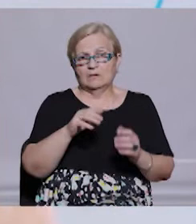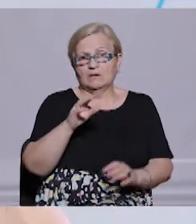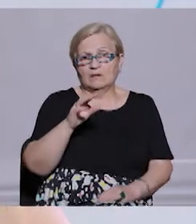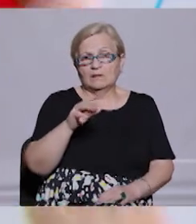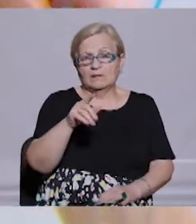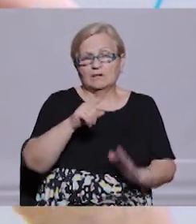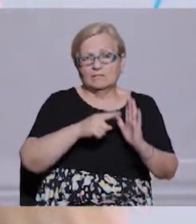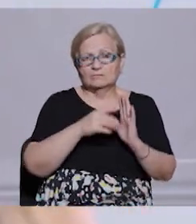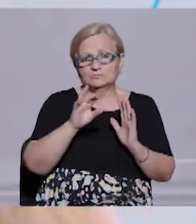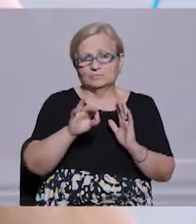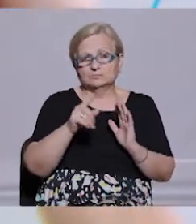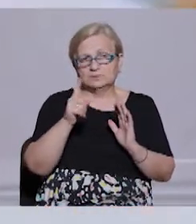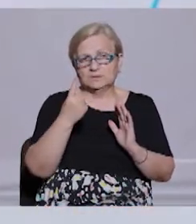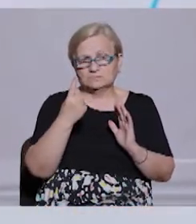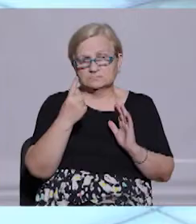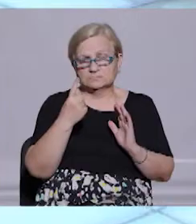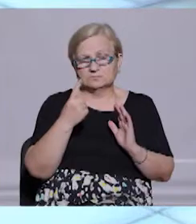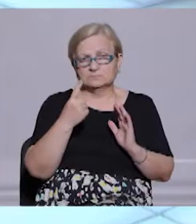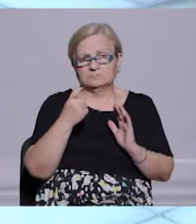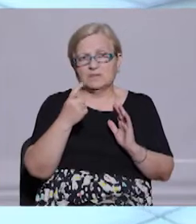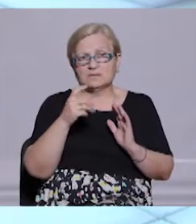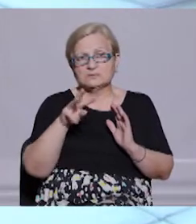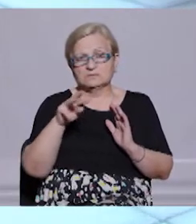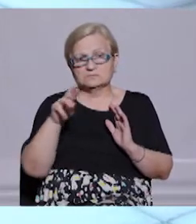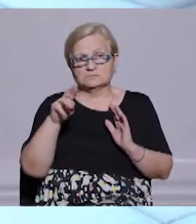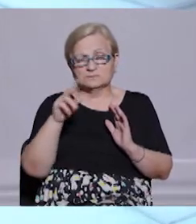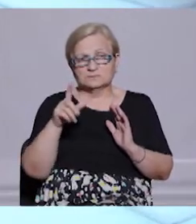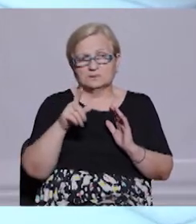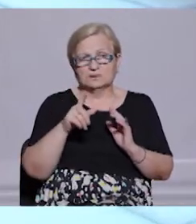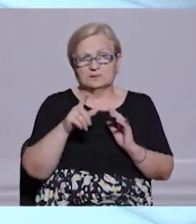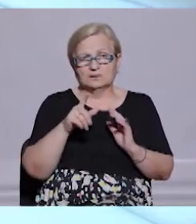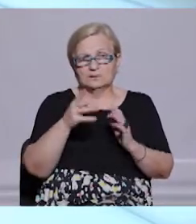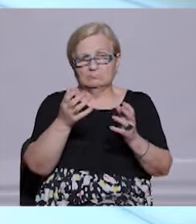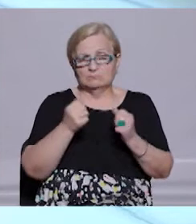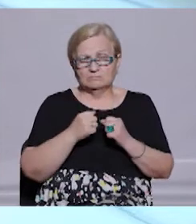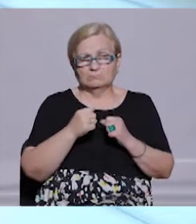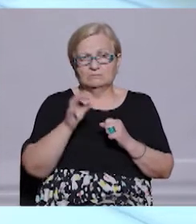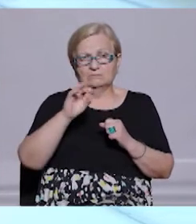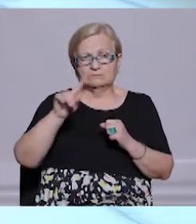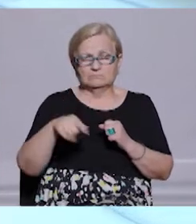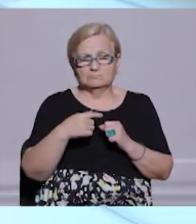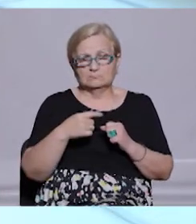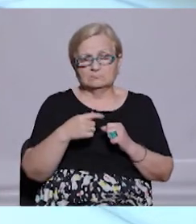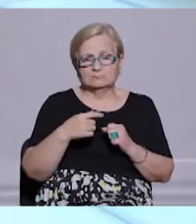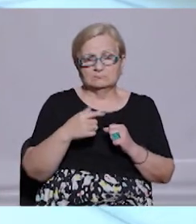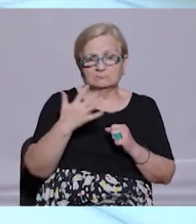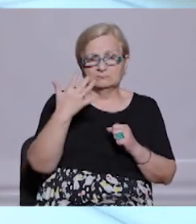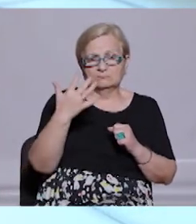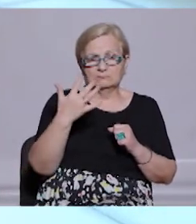5%-ი. გავამრავლოთ 0.1-ზე, 1-ზე და მივიღებთ